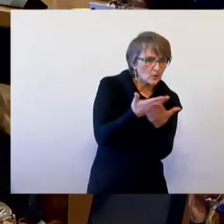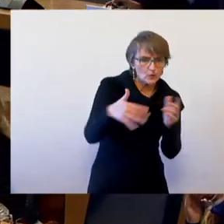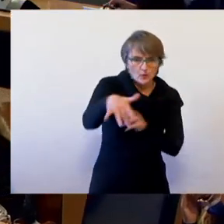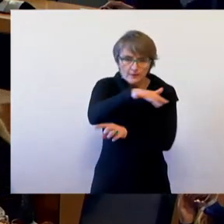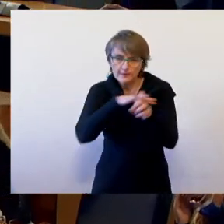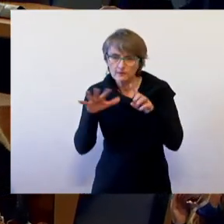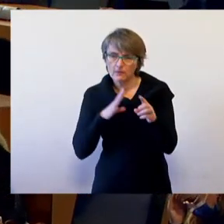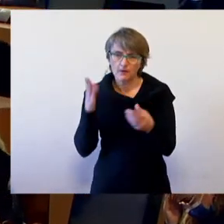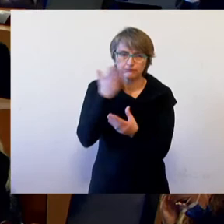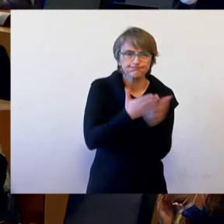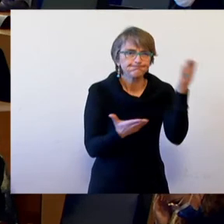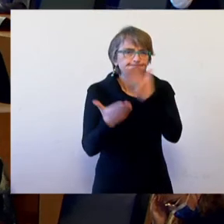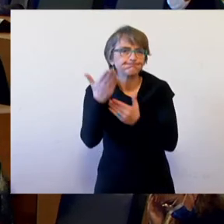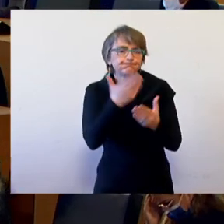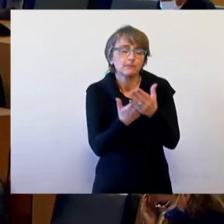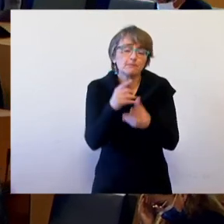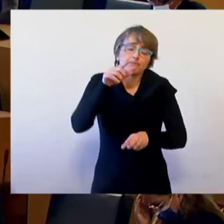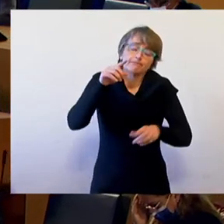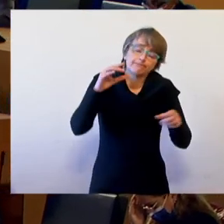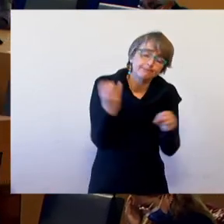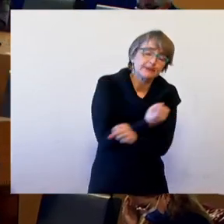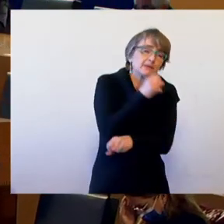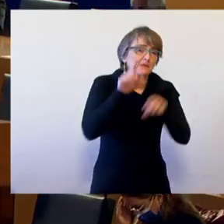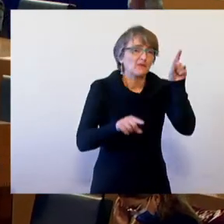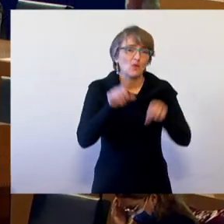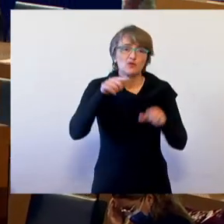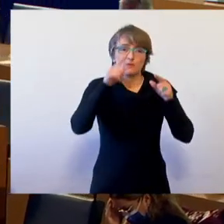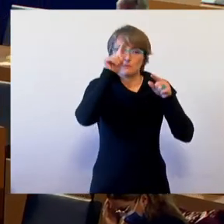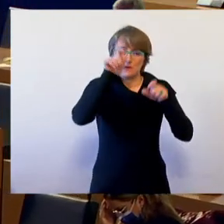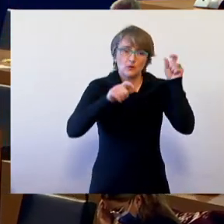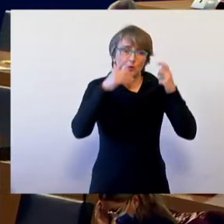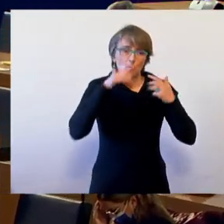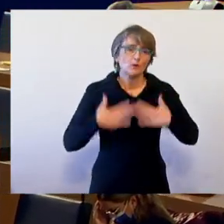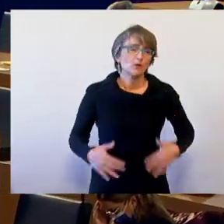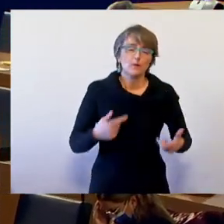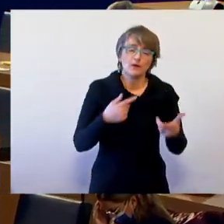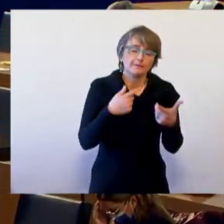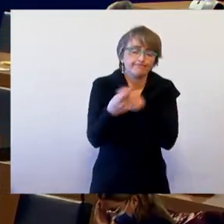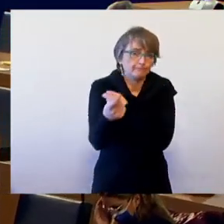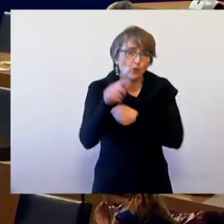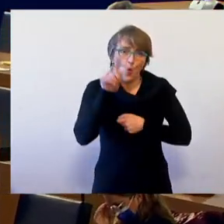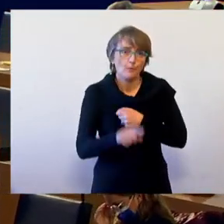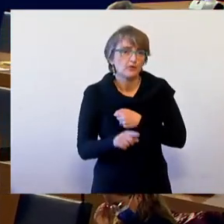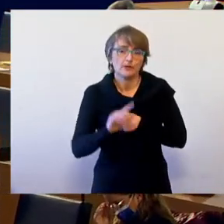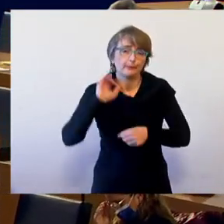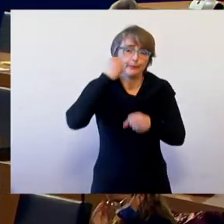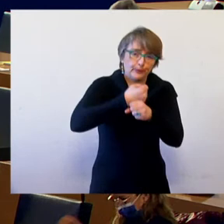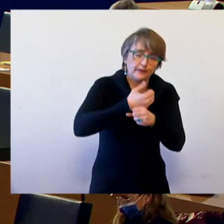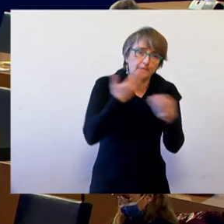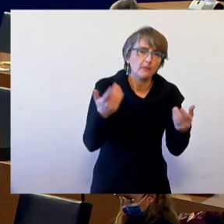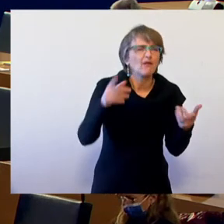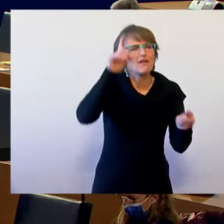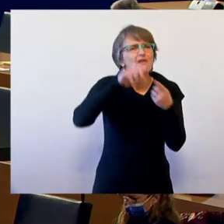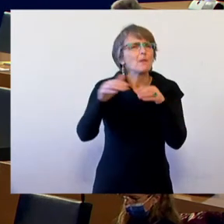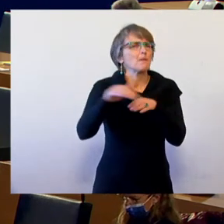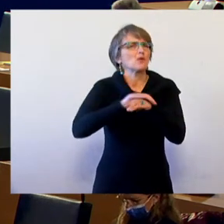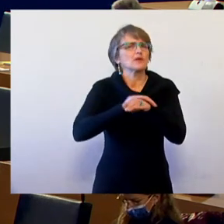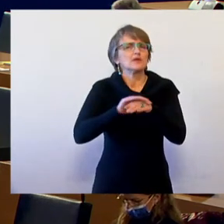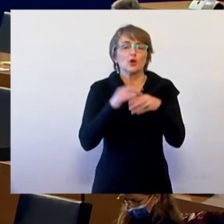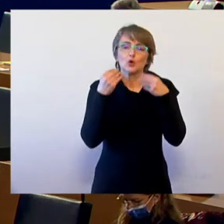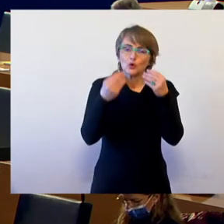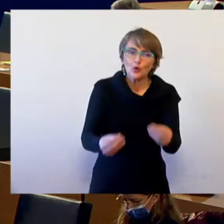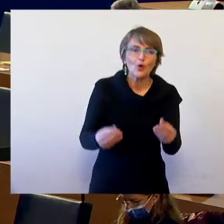et à regret sur la répression d'un certain nombre de comportements, mais une politique de tranquillité publique, c'est une politique aussi qui travaille sur